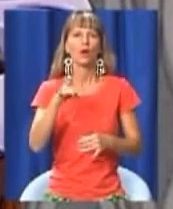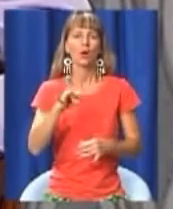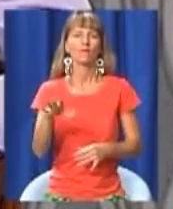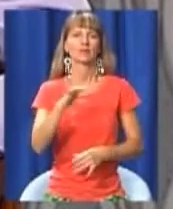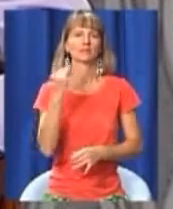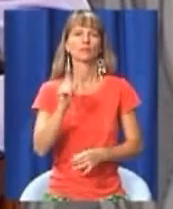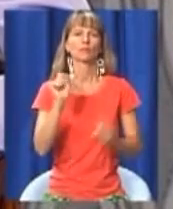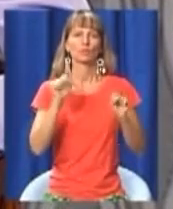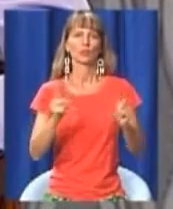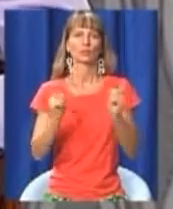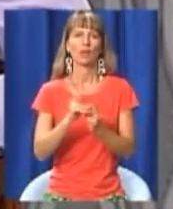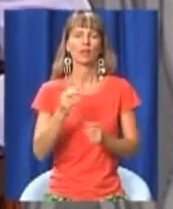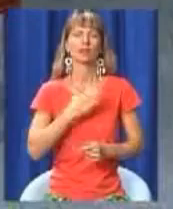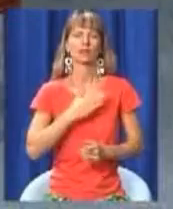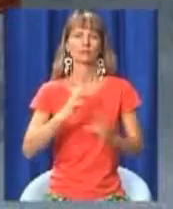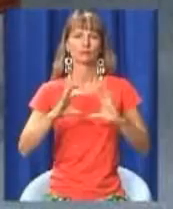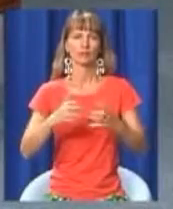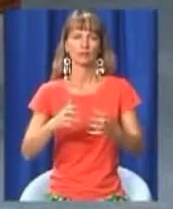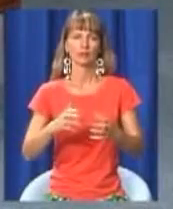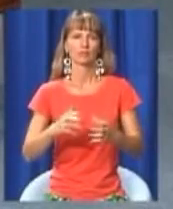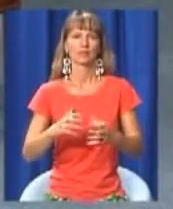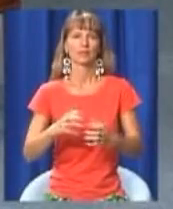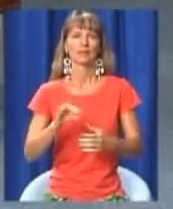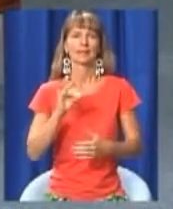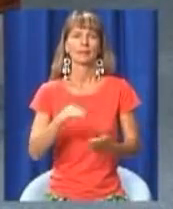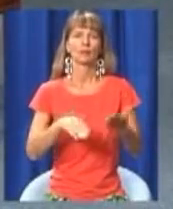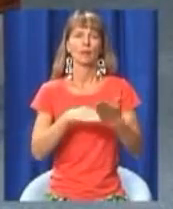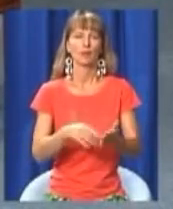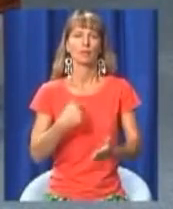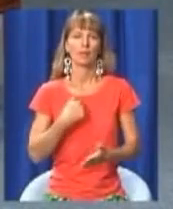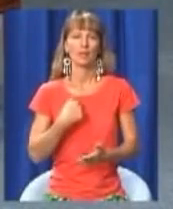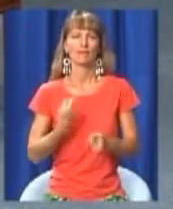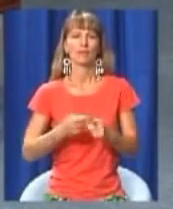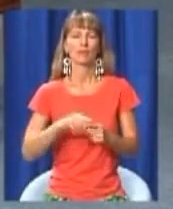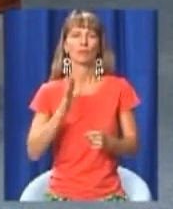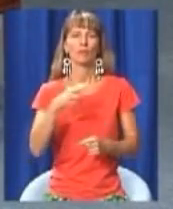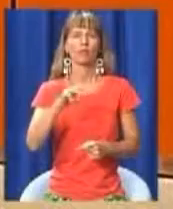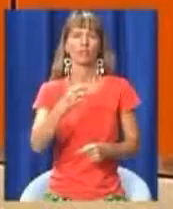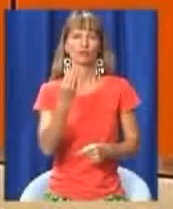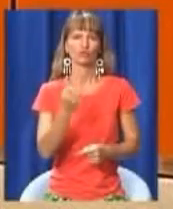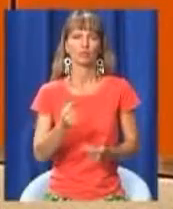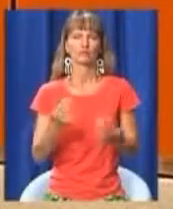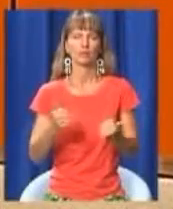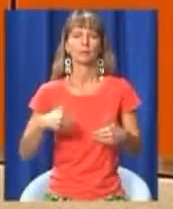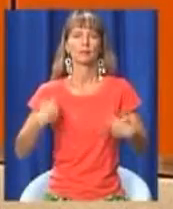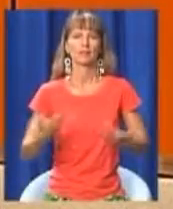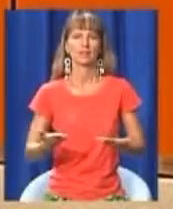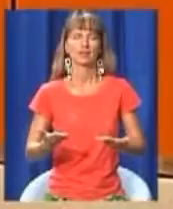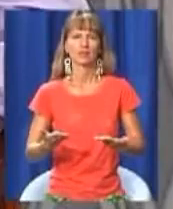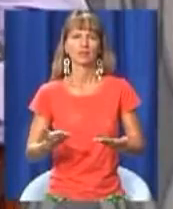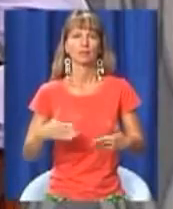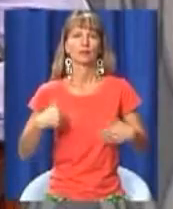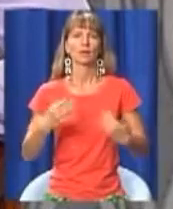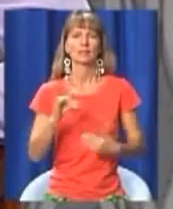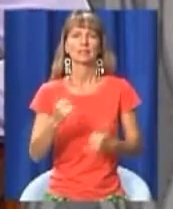цікаве, що можна зустріти на нашому світі. І допомагати мені в цьому сьогодні буде Даша, да? Привіт!